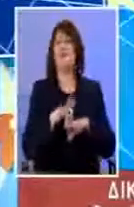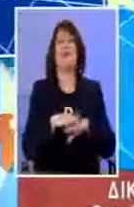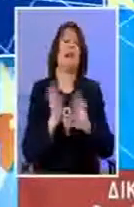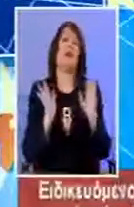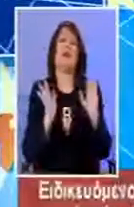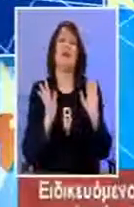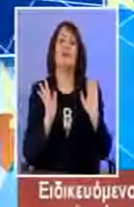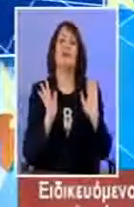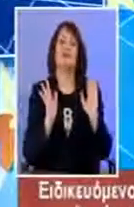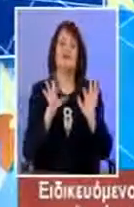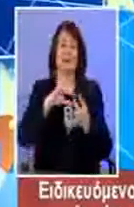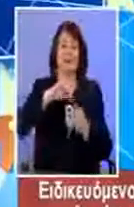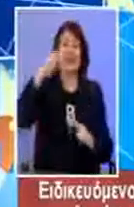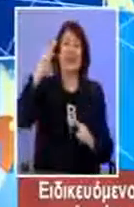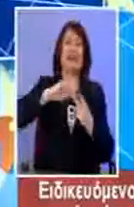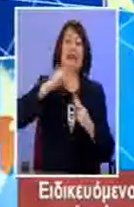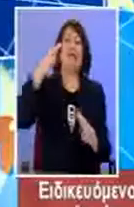το γονίδιό σου